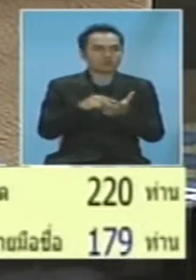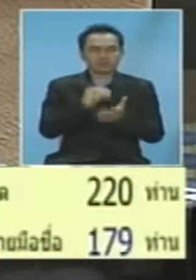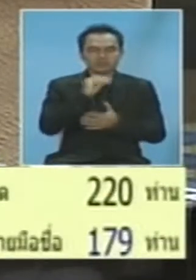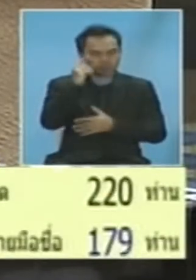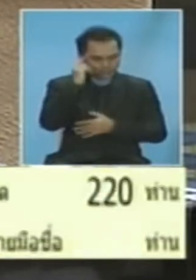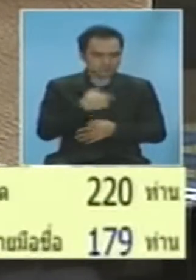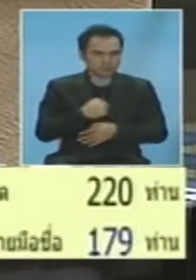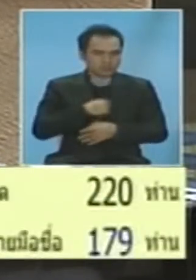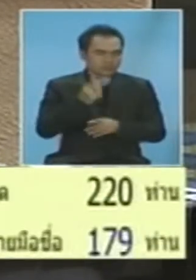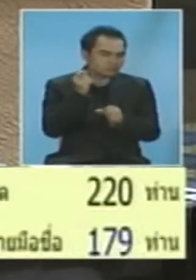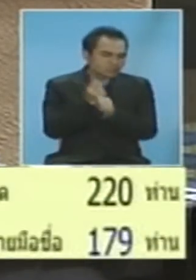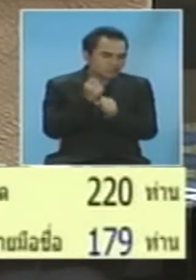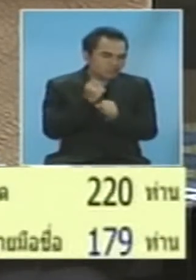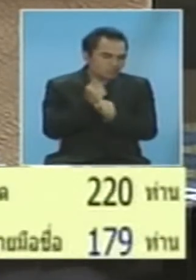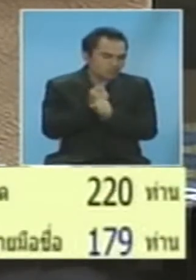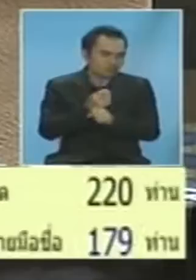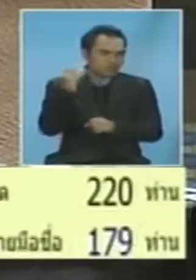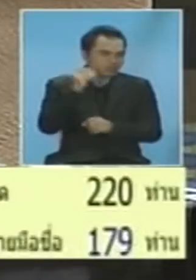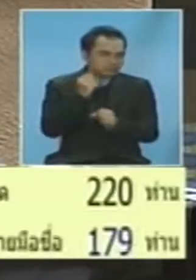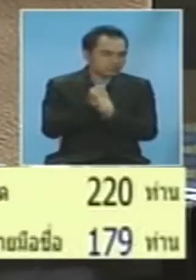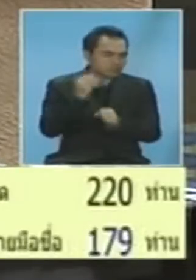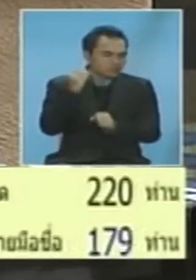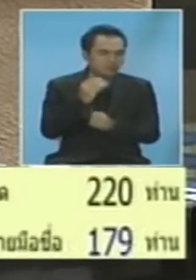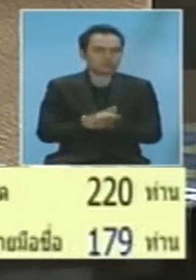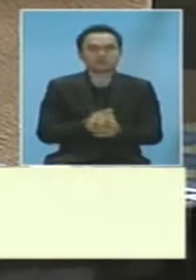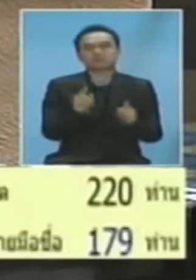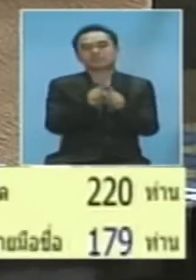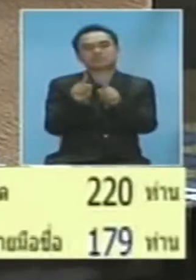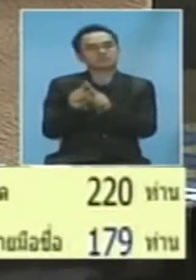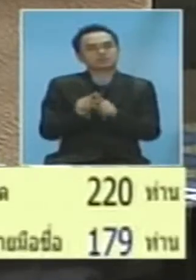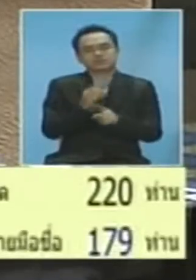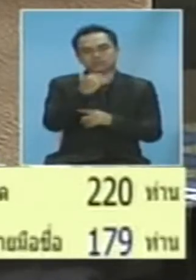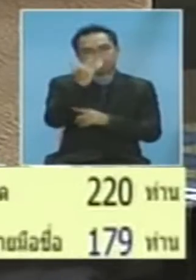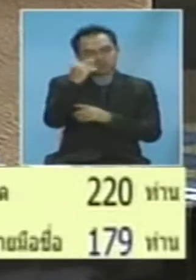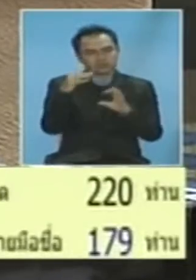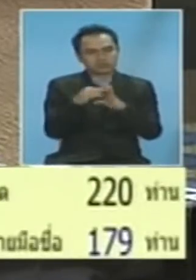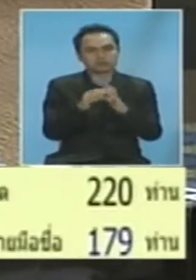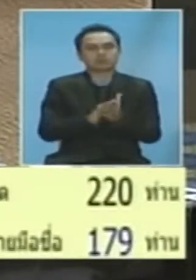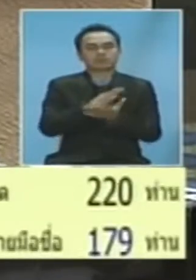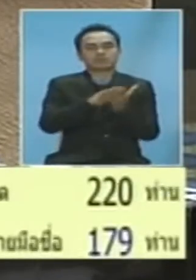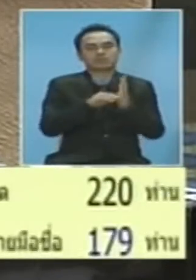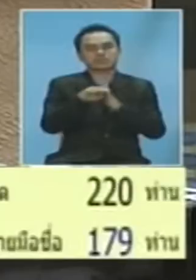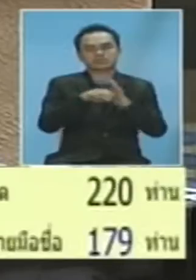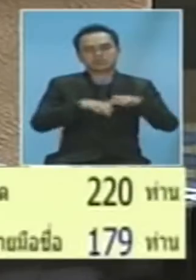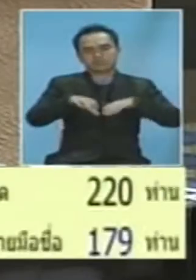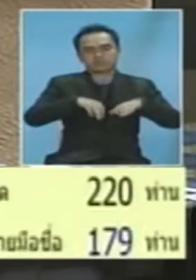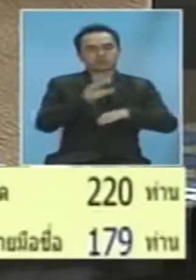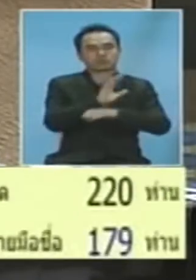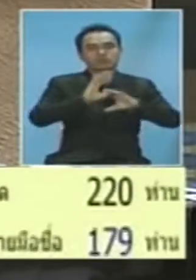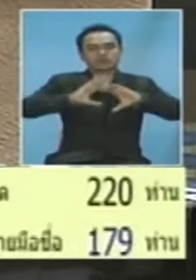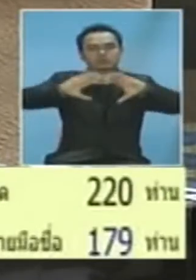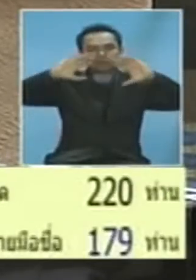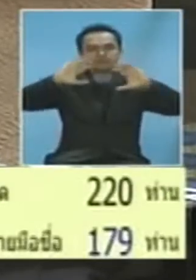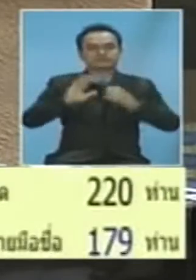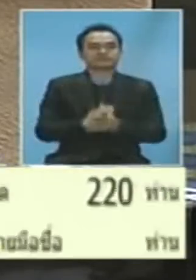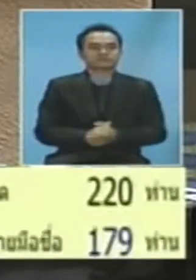นใจตอบเหมือนกันหมดว่าเป็นนโยบายของรัฐบาล